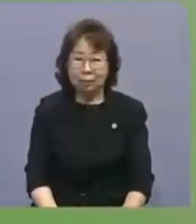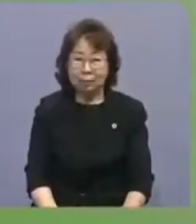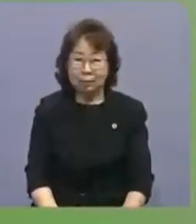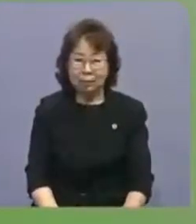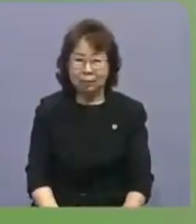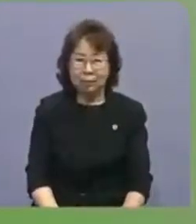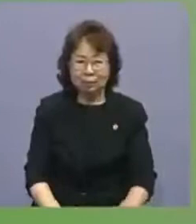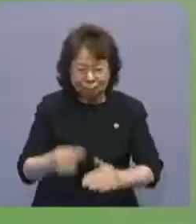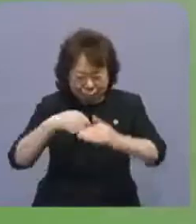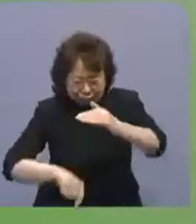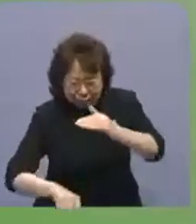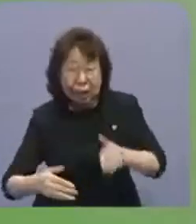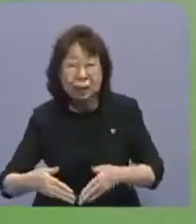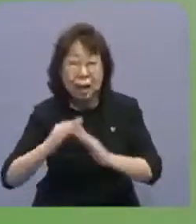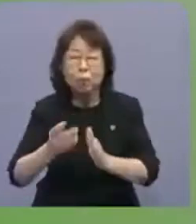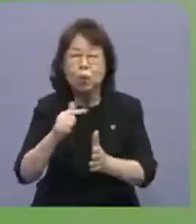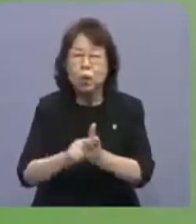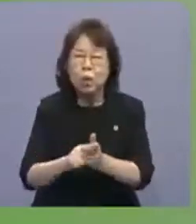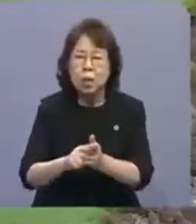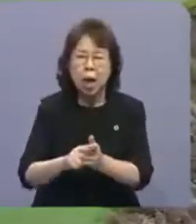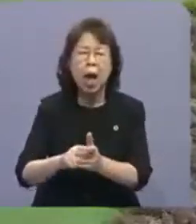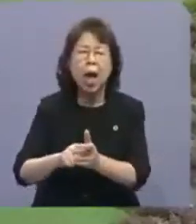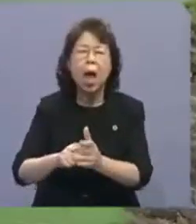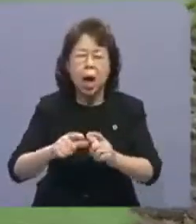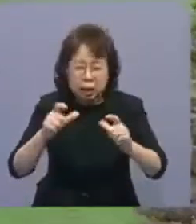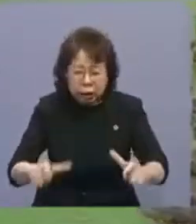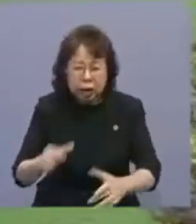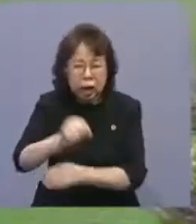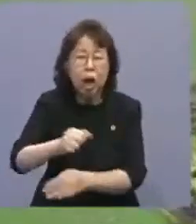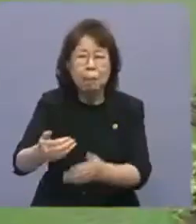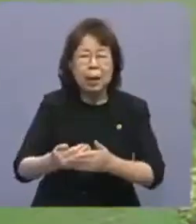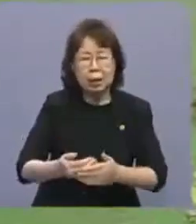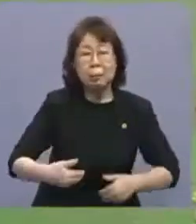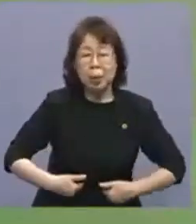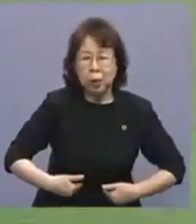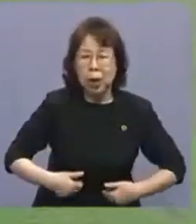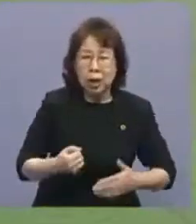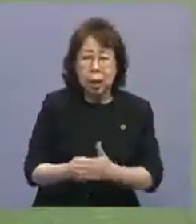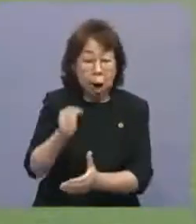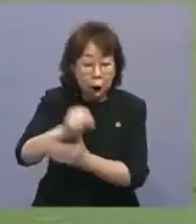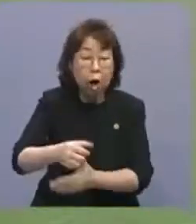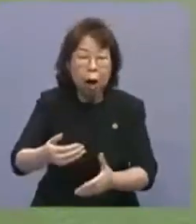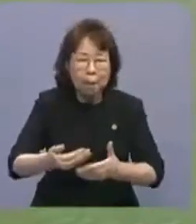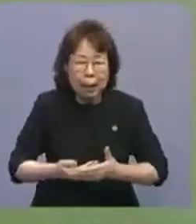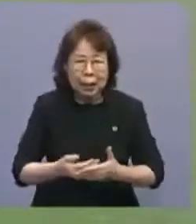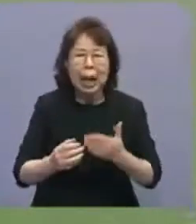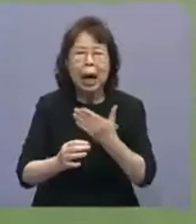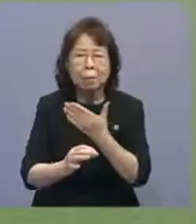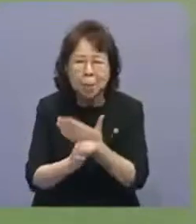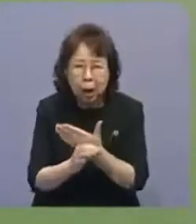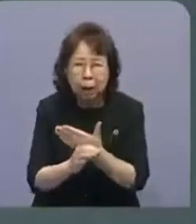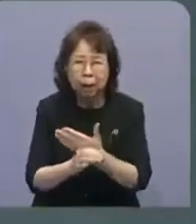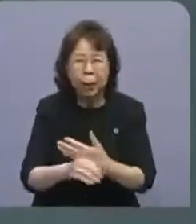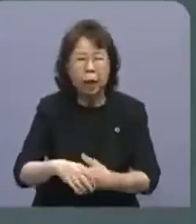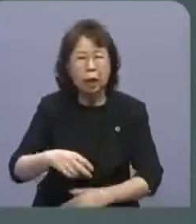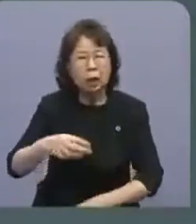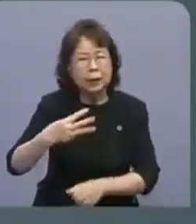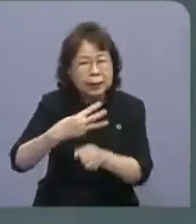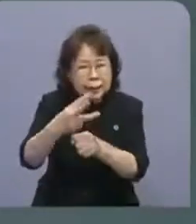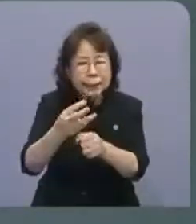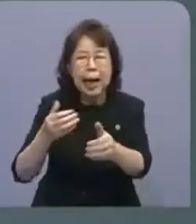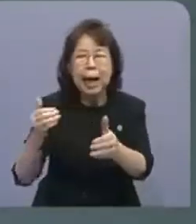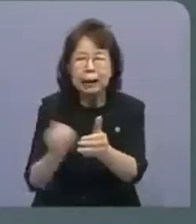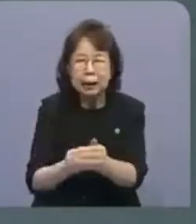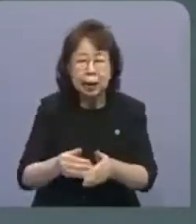그 하청 전용허가를 받아야 되거든요 그래서 요거를 은데 경영 허가를 받아야 되고 2025년 도